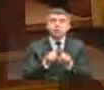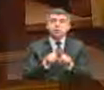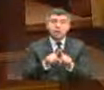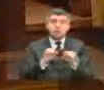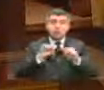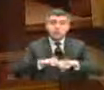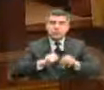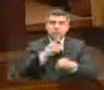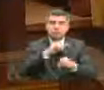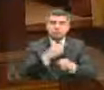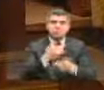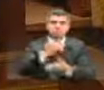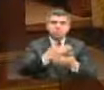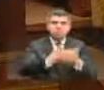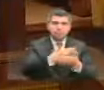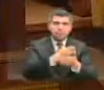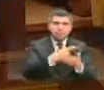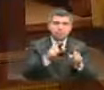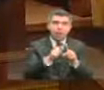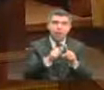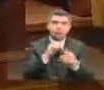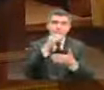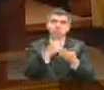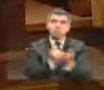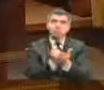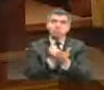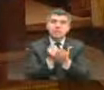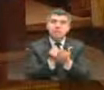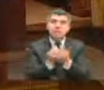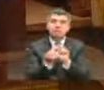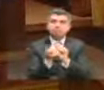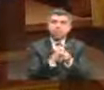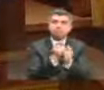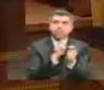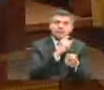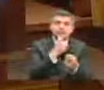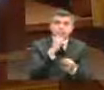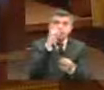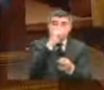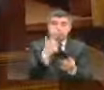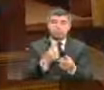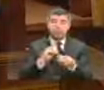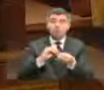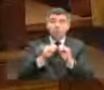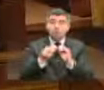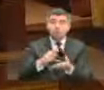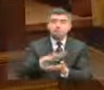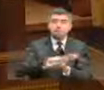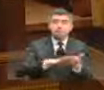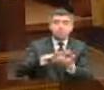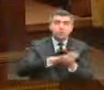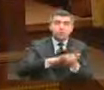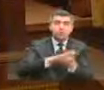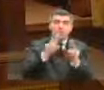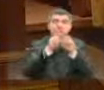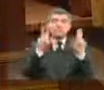والدكتوراه، والمشكل ديال النقاط السيد الوزير. كاين استغلال الجامعة للمسائل الشخصية، كاين مشكل ديال الدبلوم